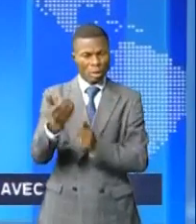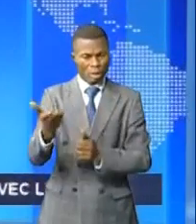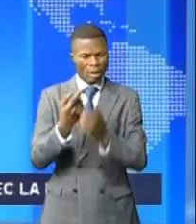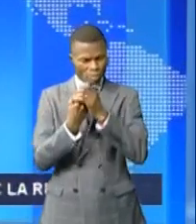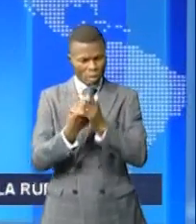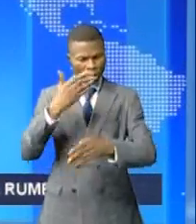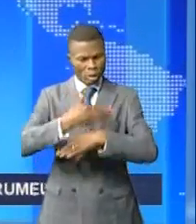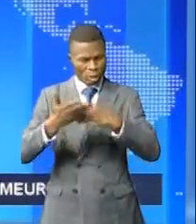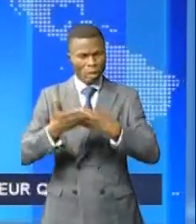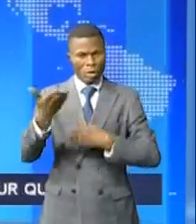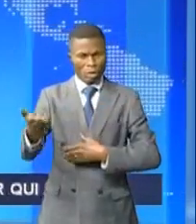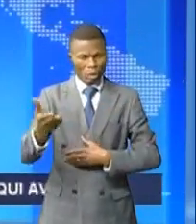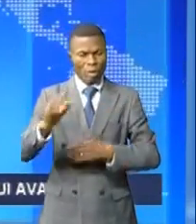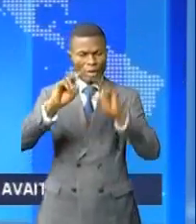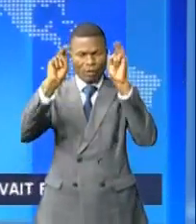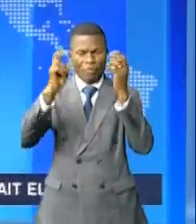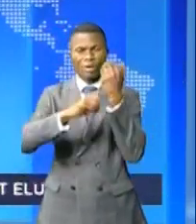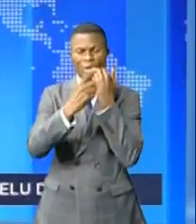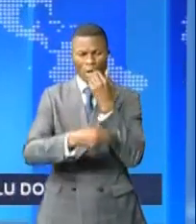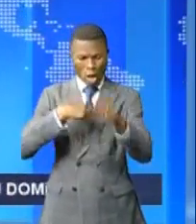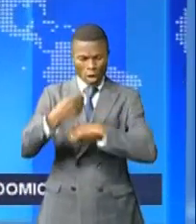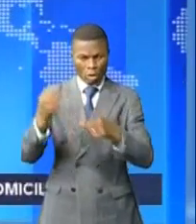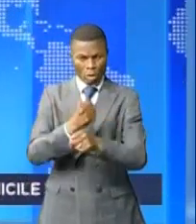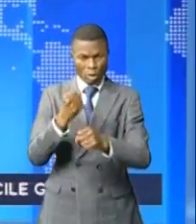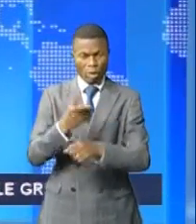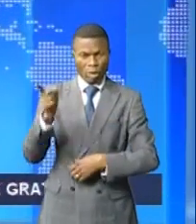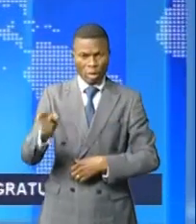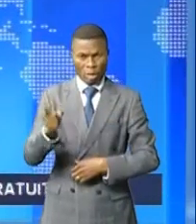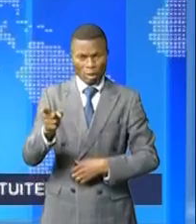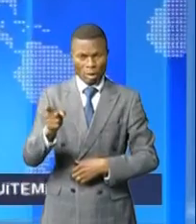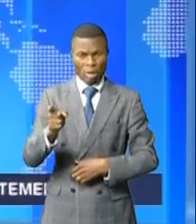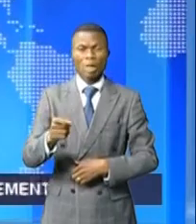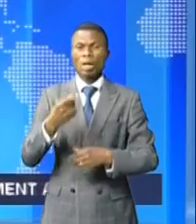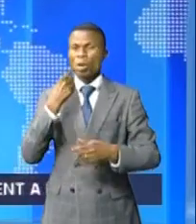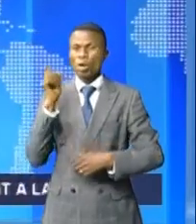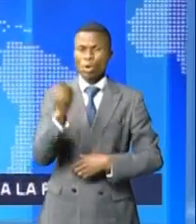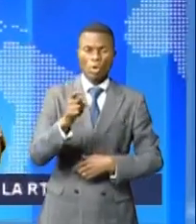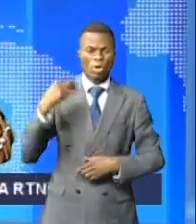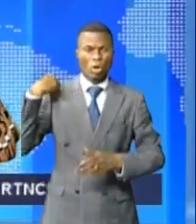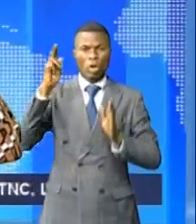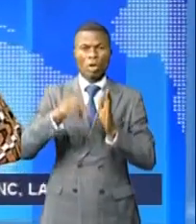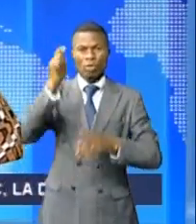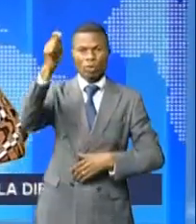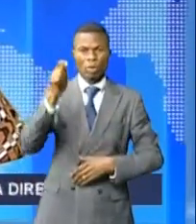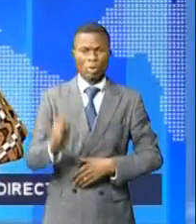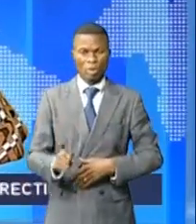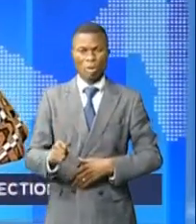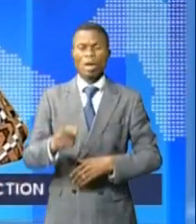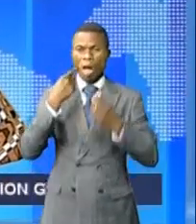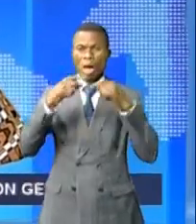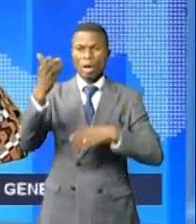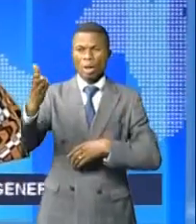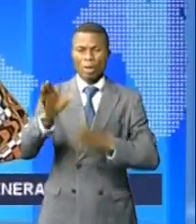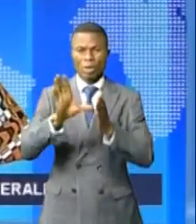bientôt réhabilité à Goma. Le coup d'envoi de travaux a été donné par le gouverneur militaire Constant Ndiba. C'est